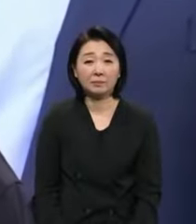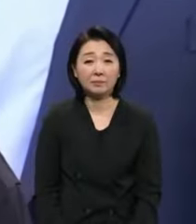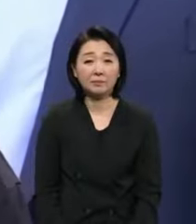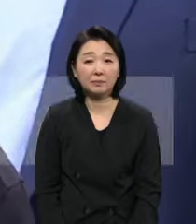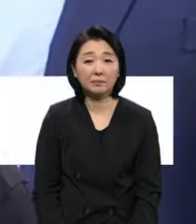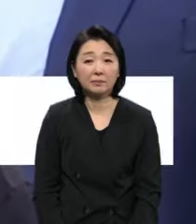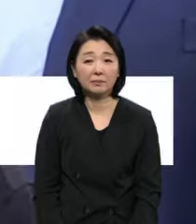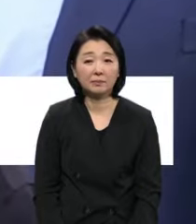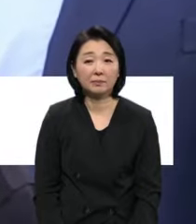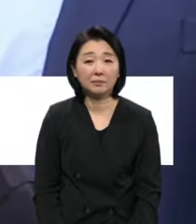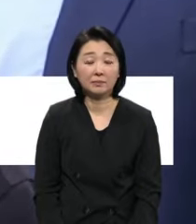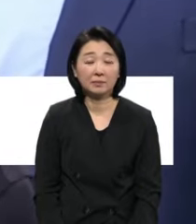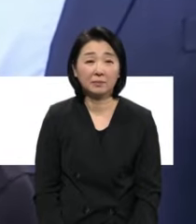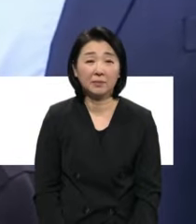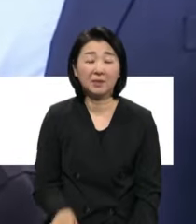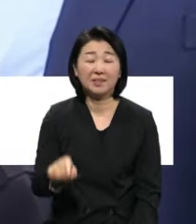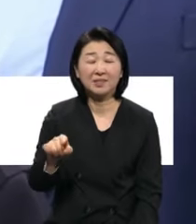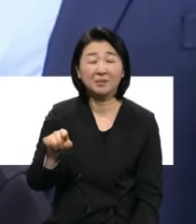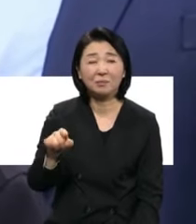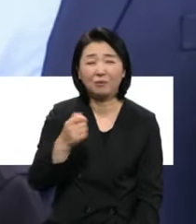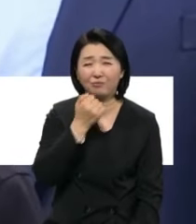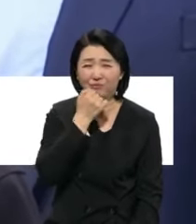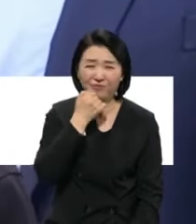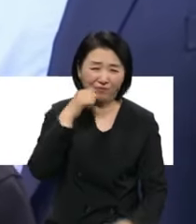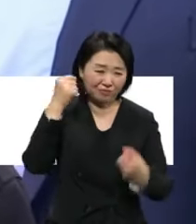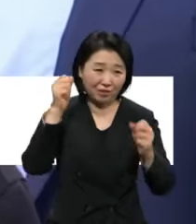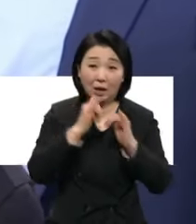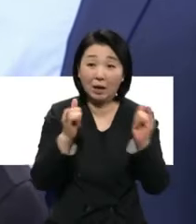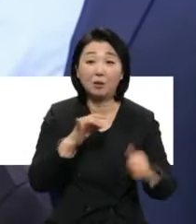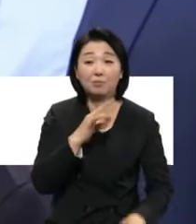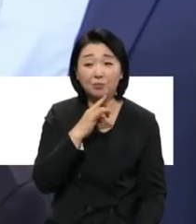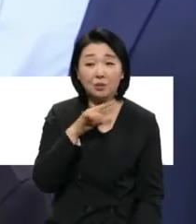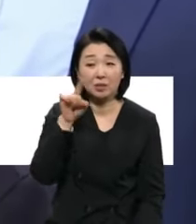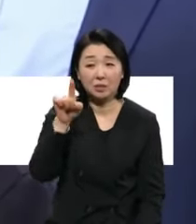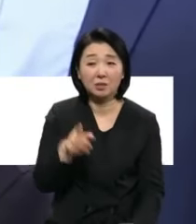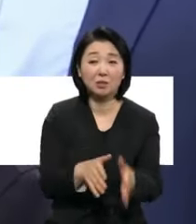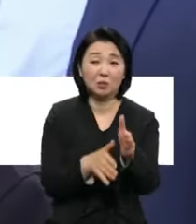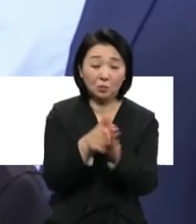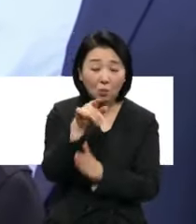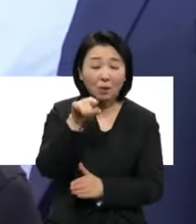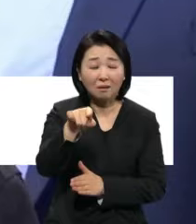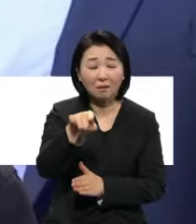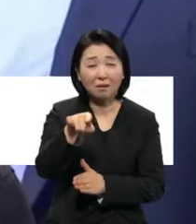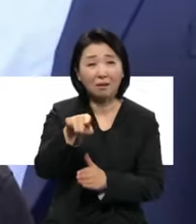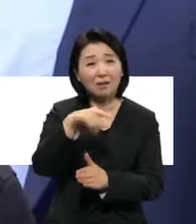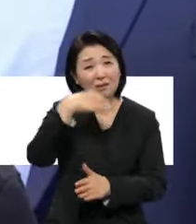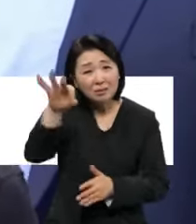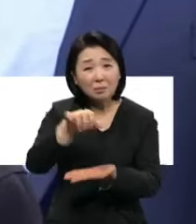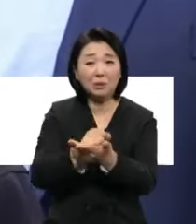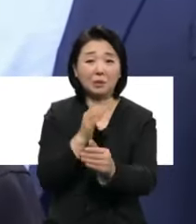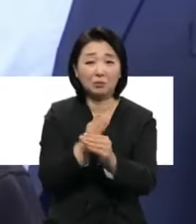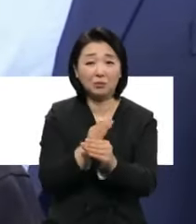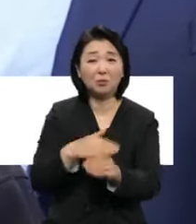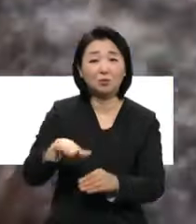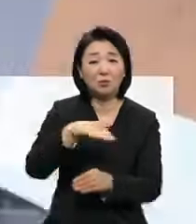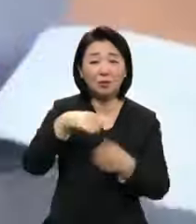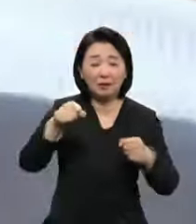A clown. But this city is pretty accommodating. We make room for